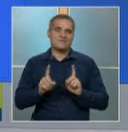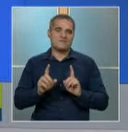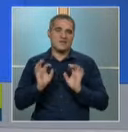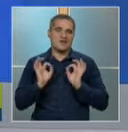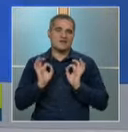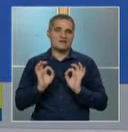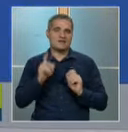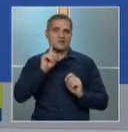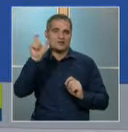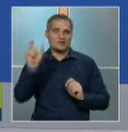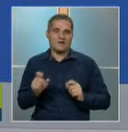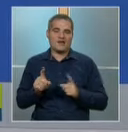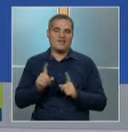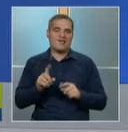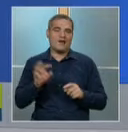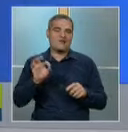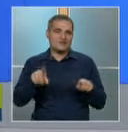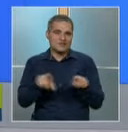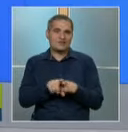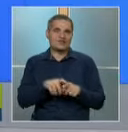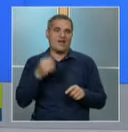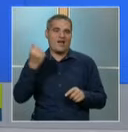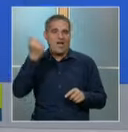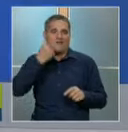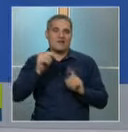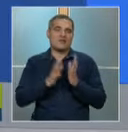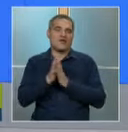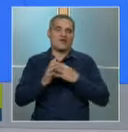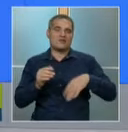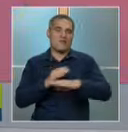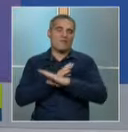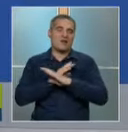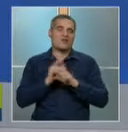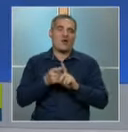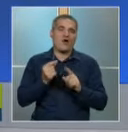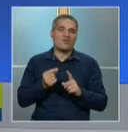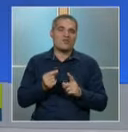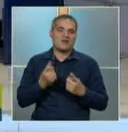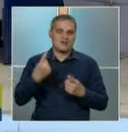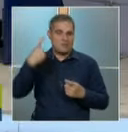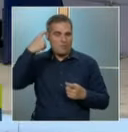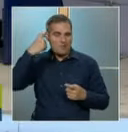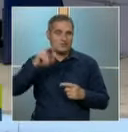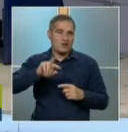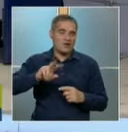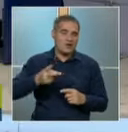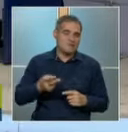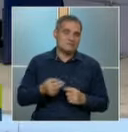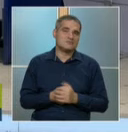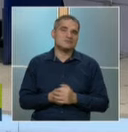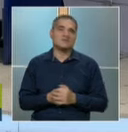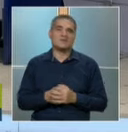затова не се случва същия ефект. И затова много хора или умират от, не дай си Боже, нали, самоубийства, или